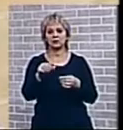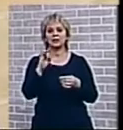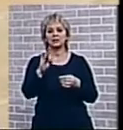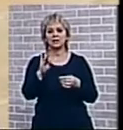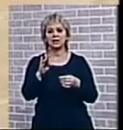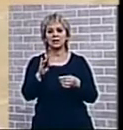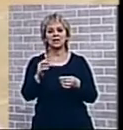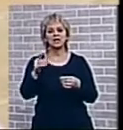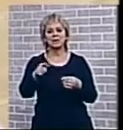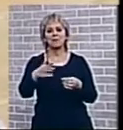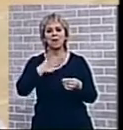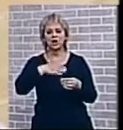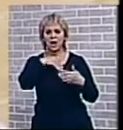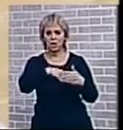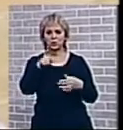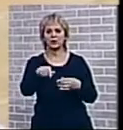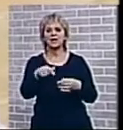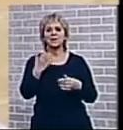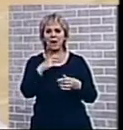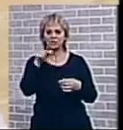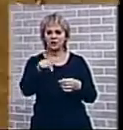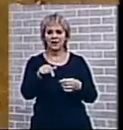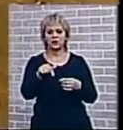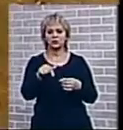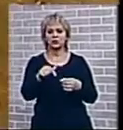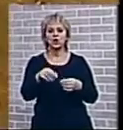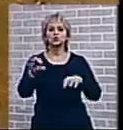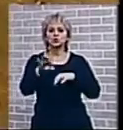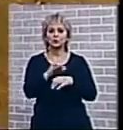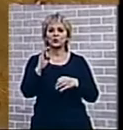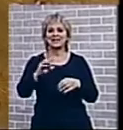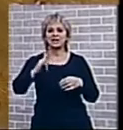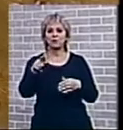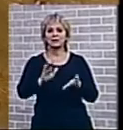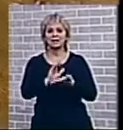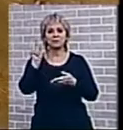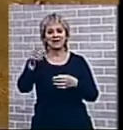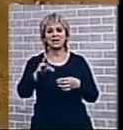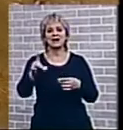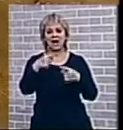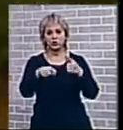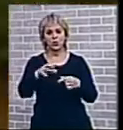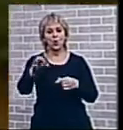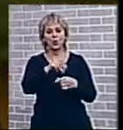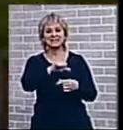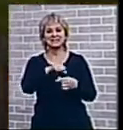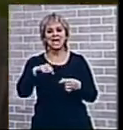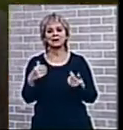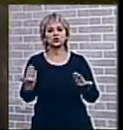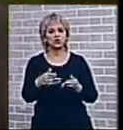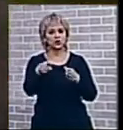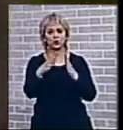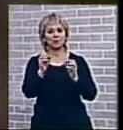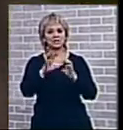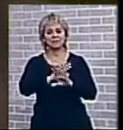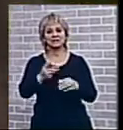и моральную, и материальную. Супругу и ребенка отправили к родителям в область, а сам жилье не бросает.